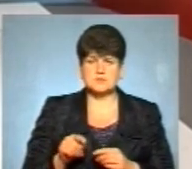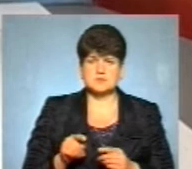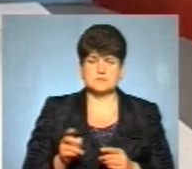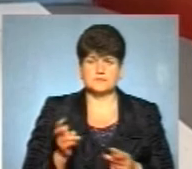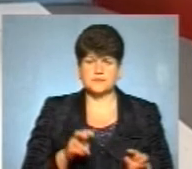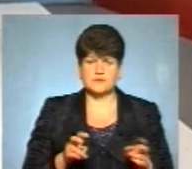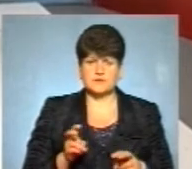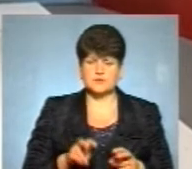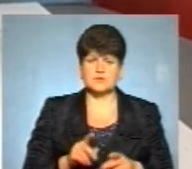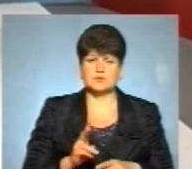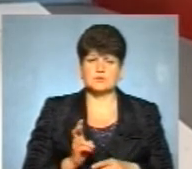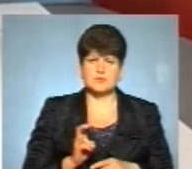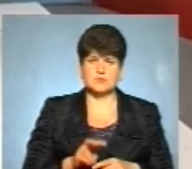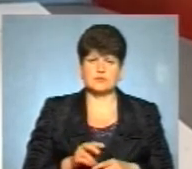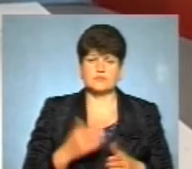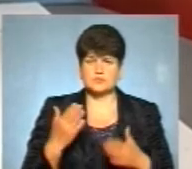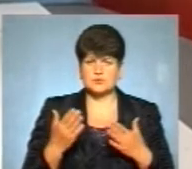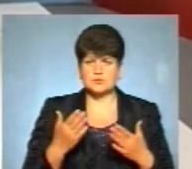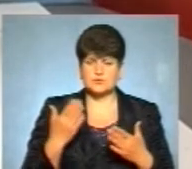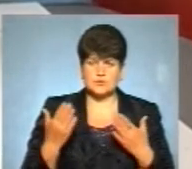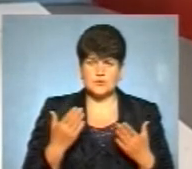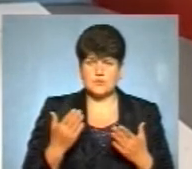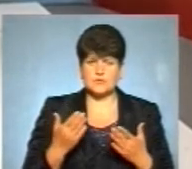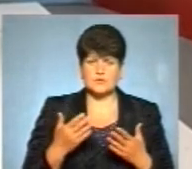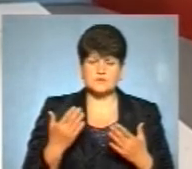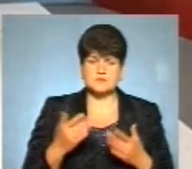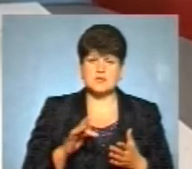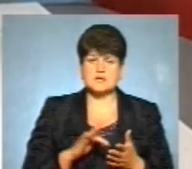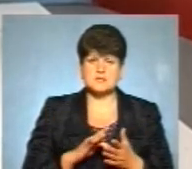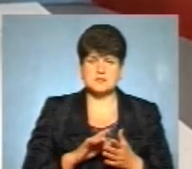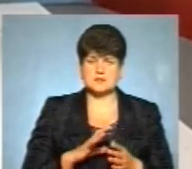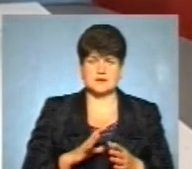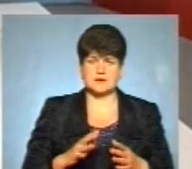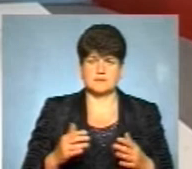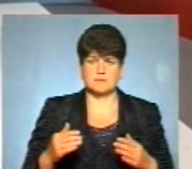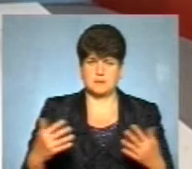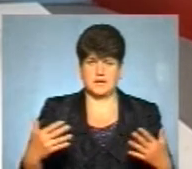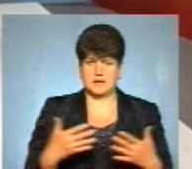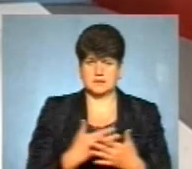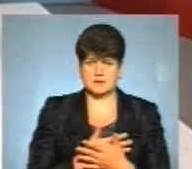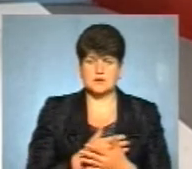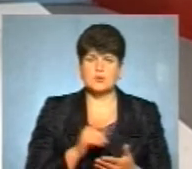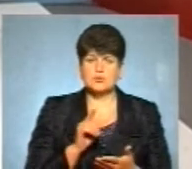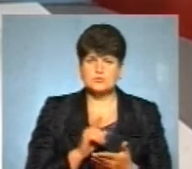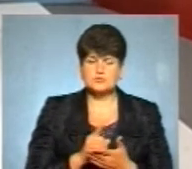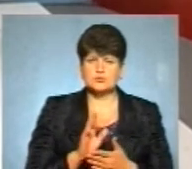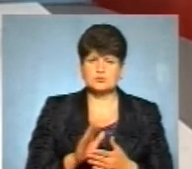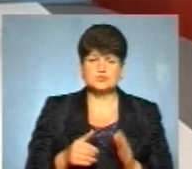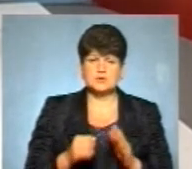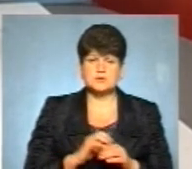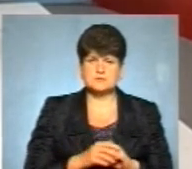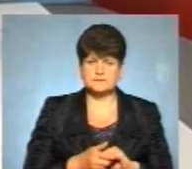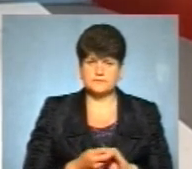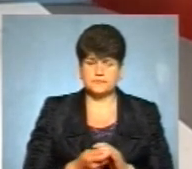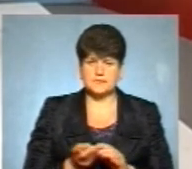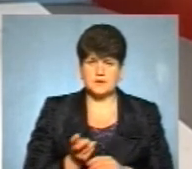які приходять в торгово-розважальний центр, щоб вони не перетиналися. Обов'язково забезпечення дезінфекторами на вході в